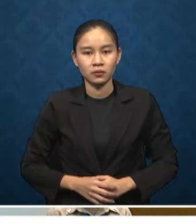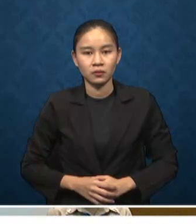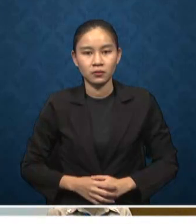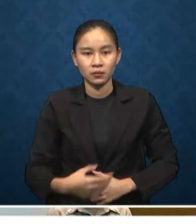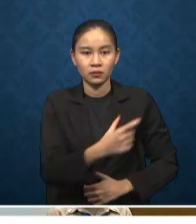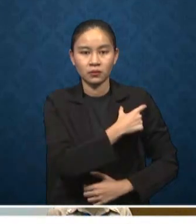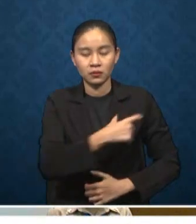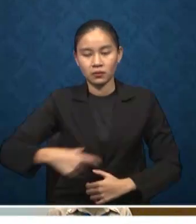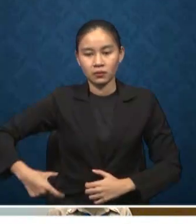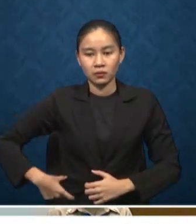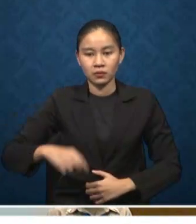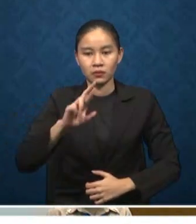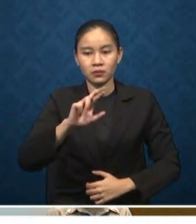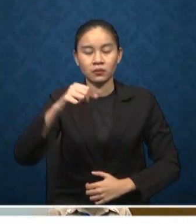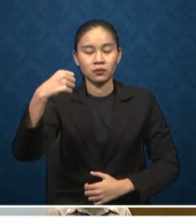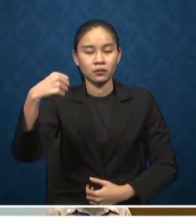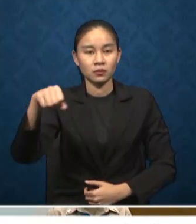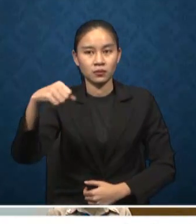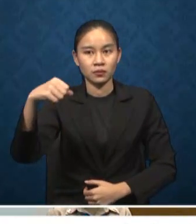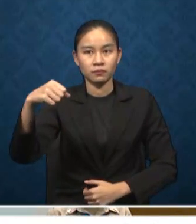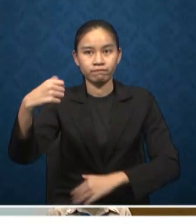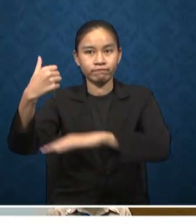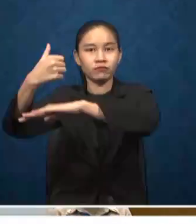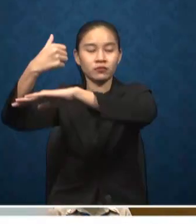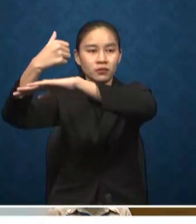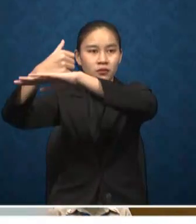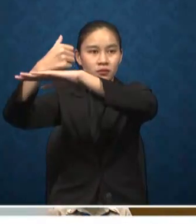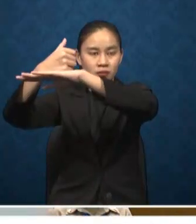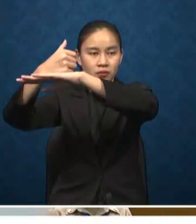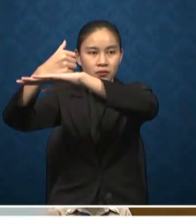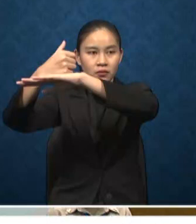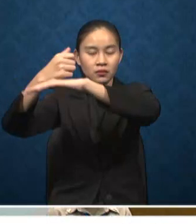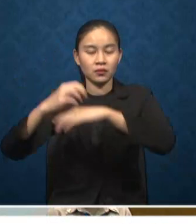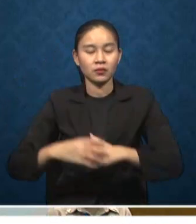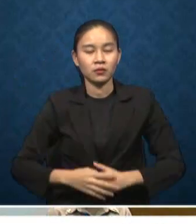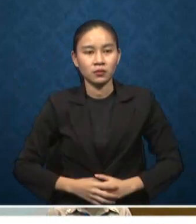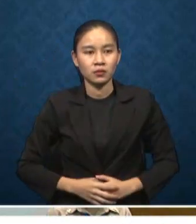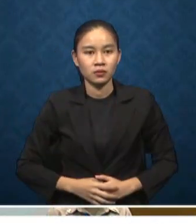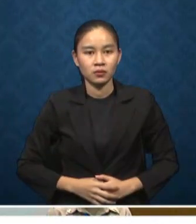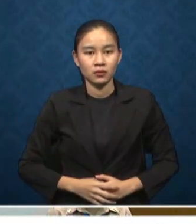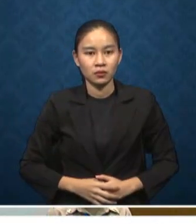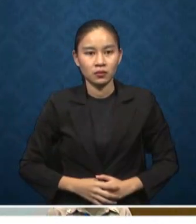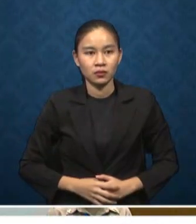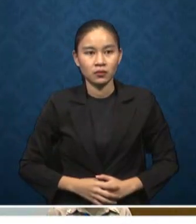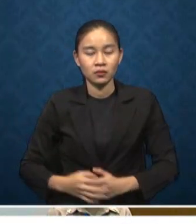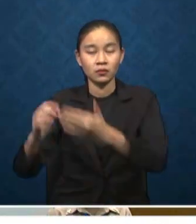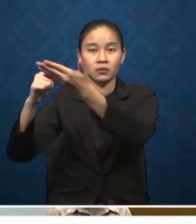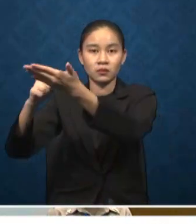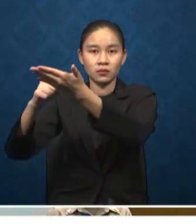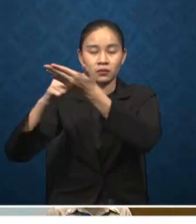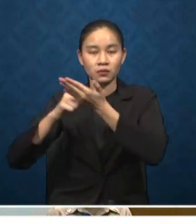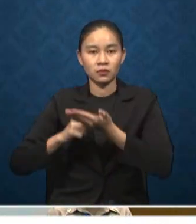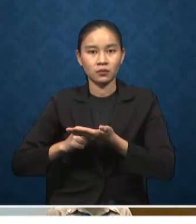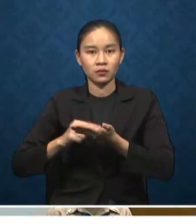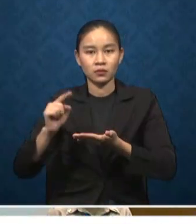ปรมินทรมหาธิบดีศรีสินทรมหาวชิราลงกรณพระวชิรเจ้าอยู่หัวมีพระบรมราชโองการ